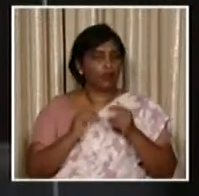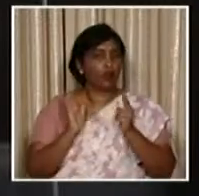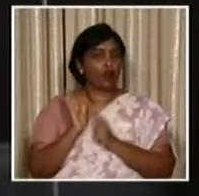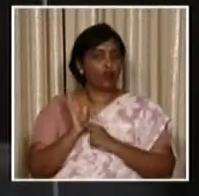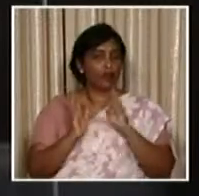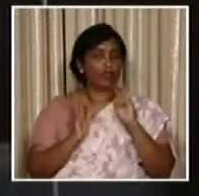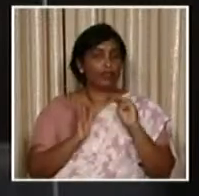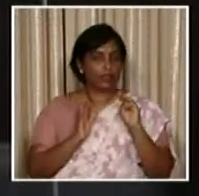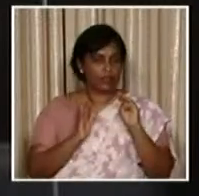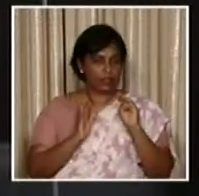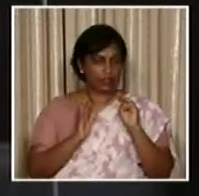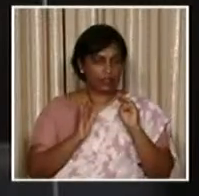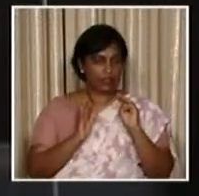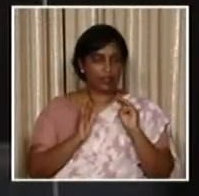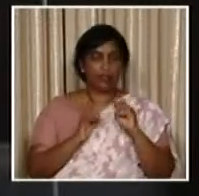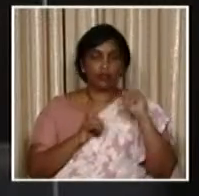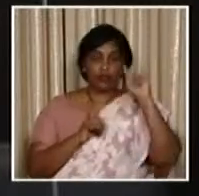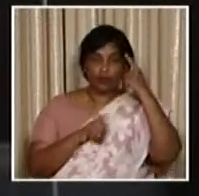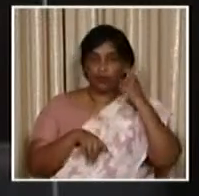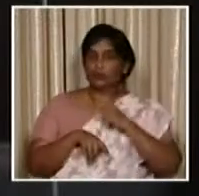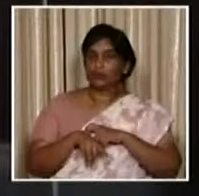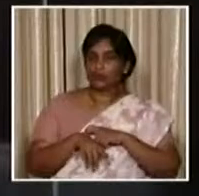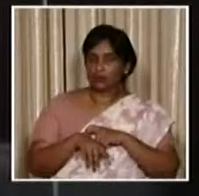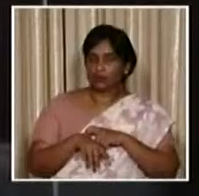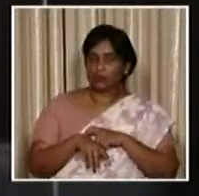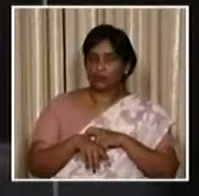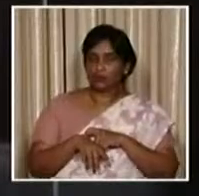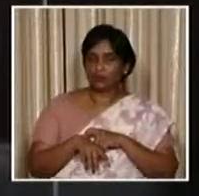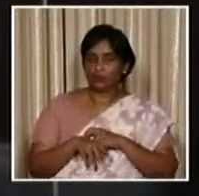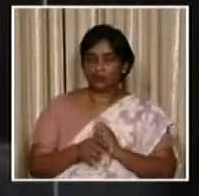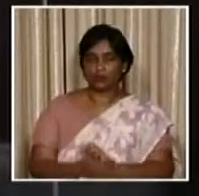November 30 wenida Palingnya tahu apa?